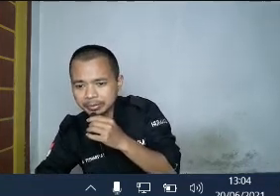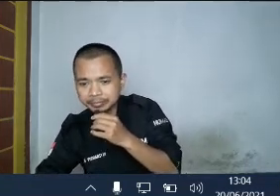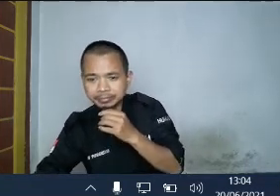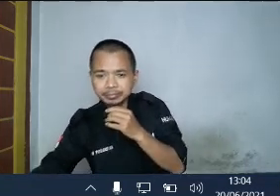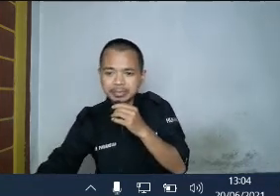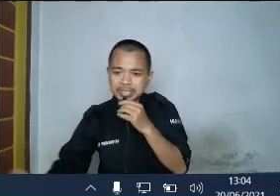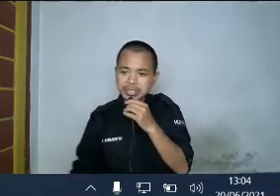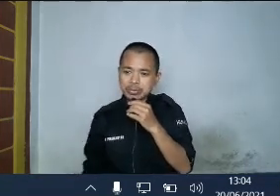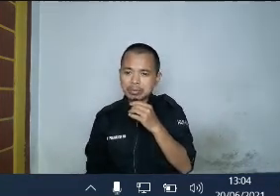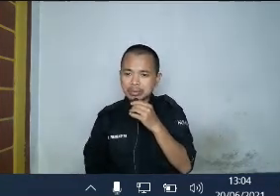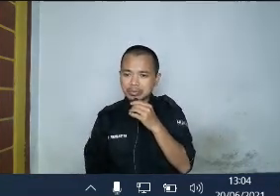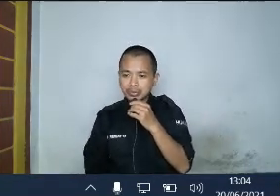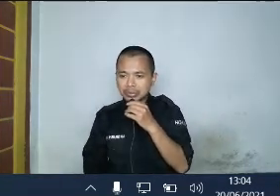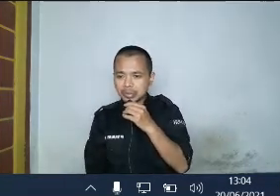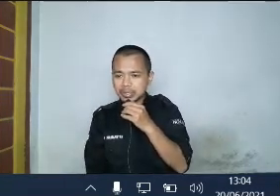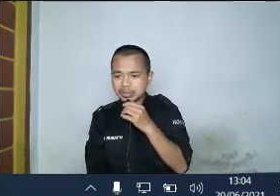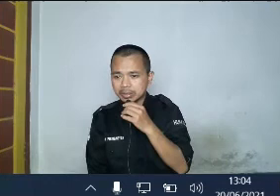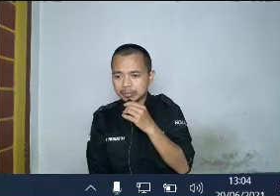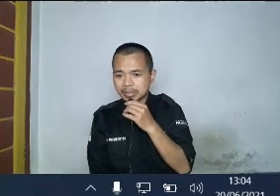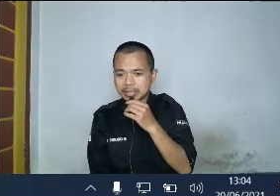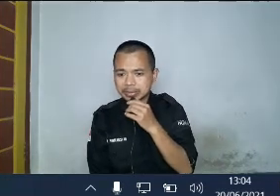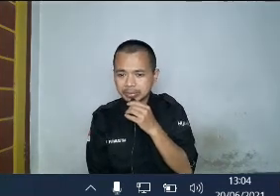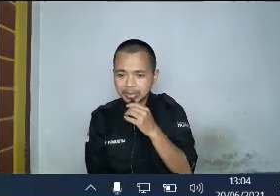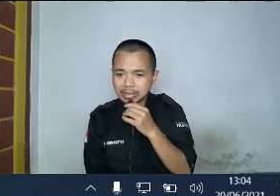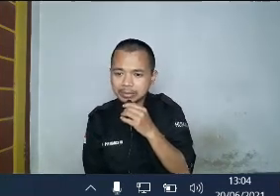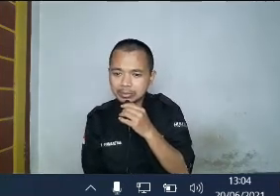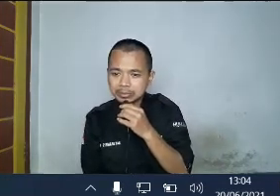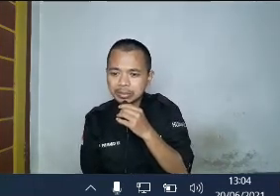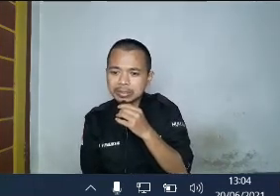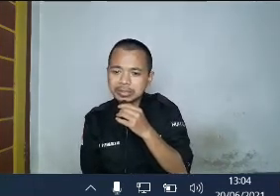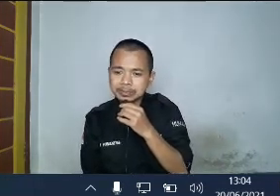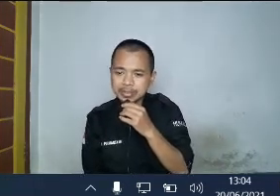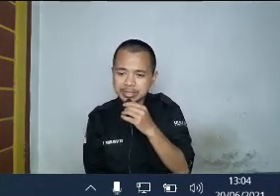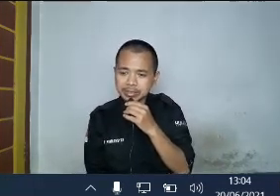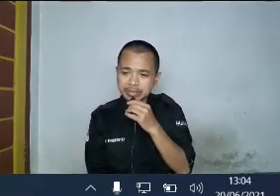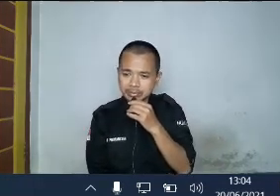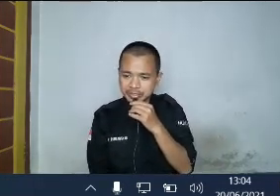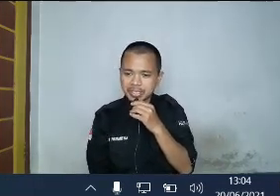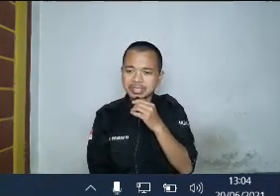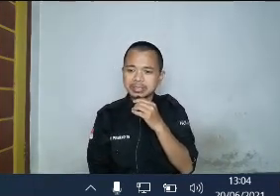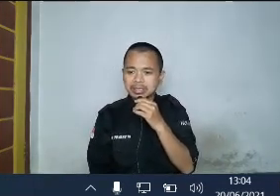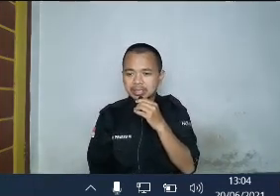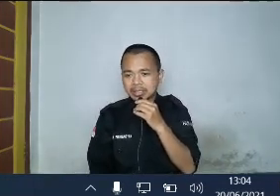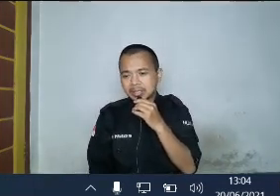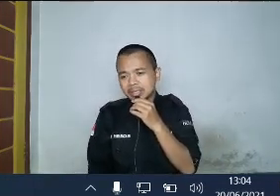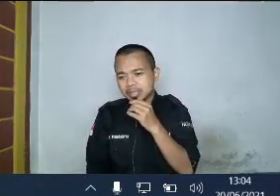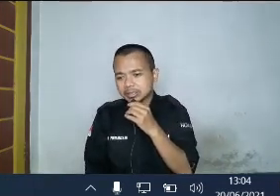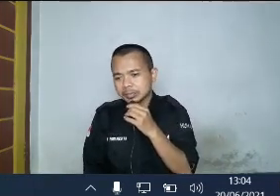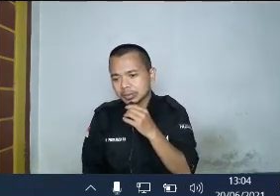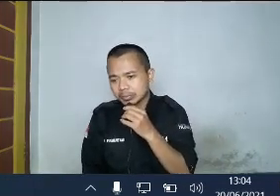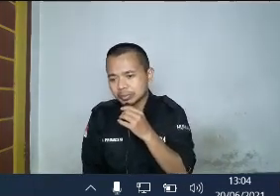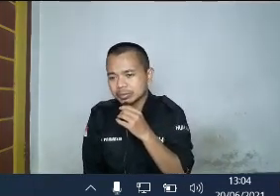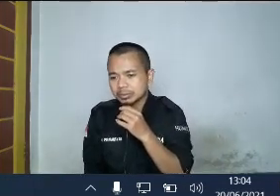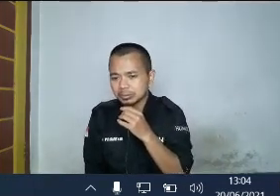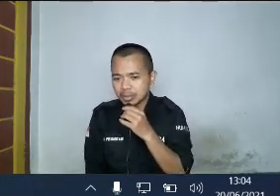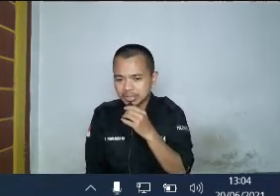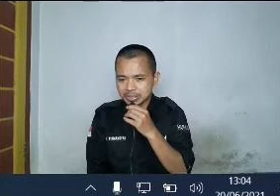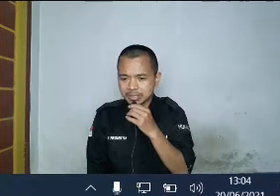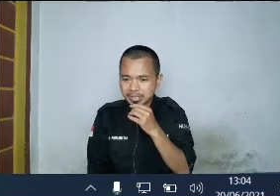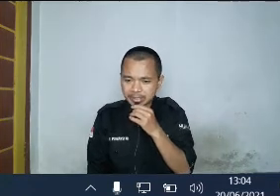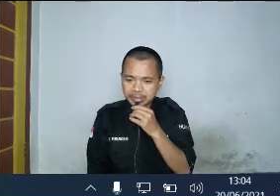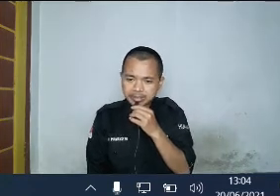ktpu emas siswa mengunduh terlebih dahulu kartu tanda peserta ujian TPU